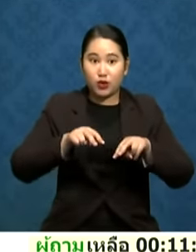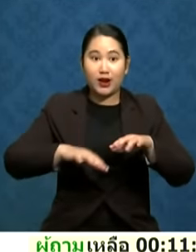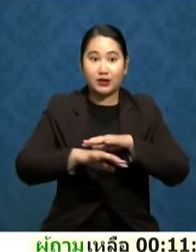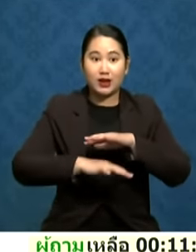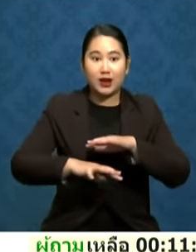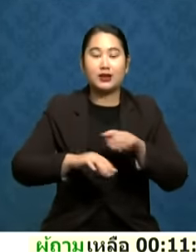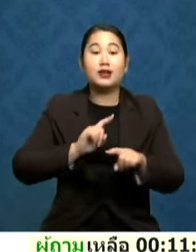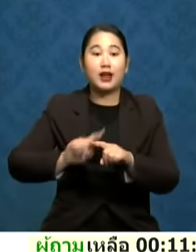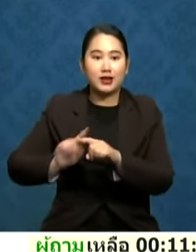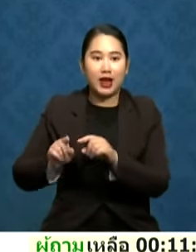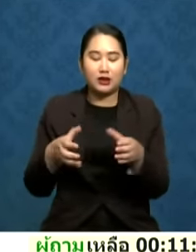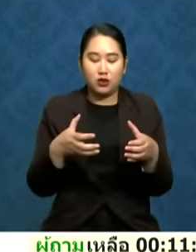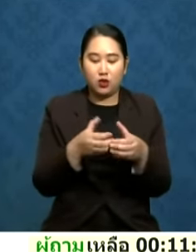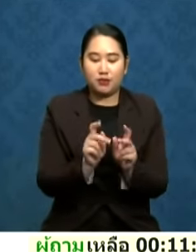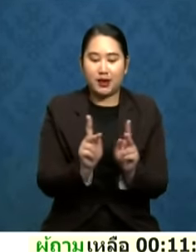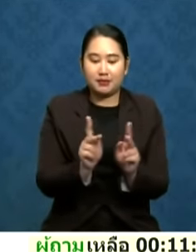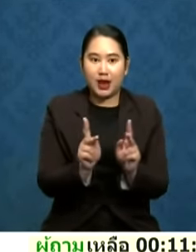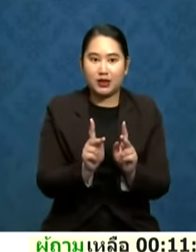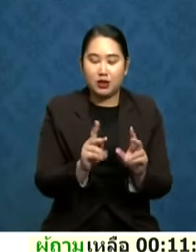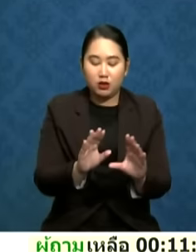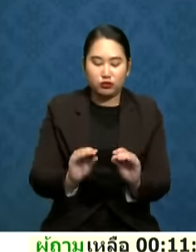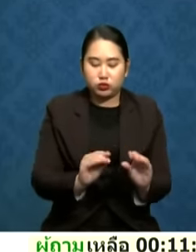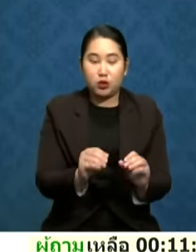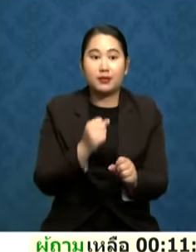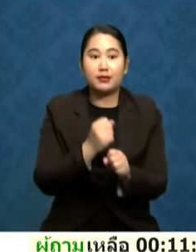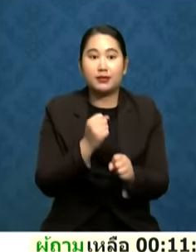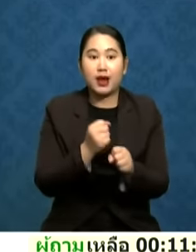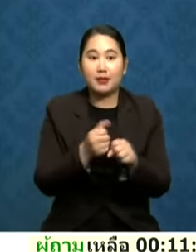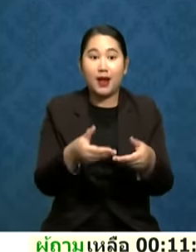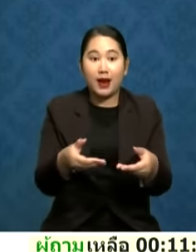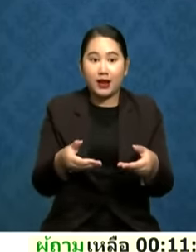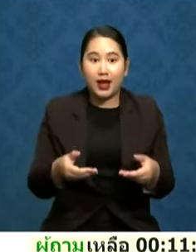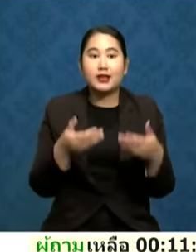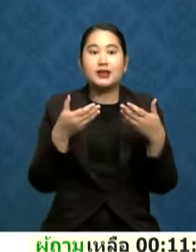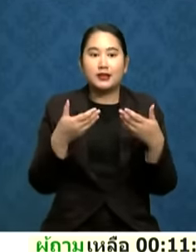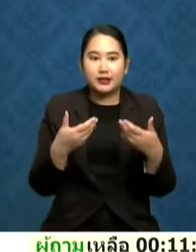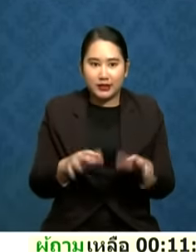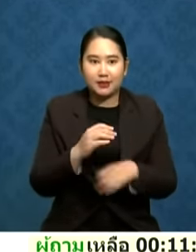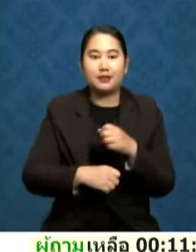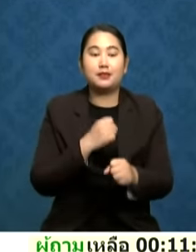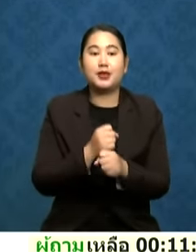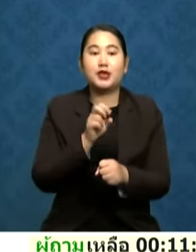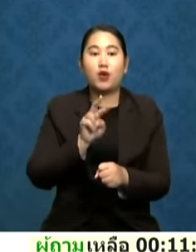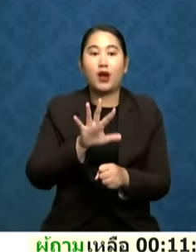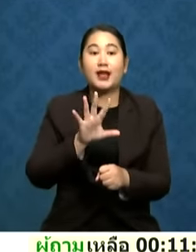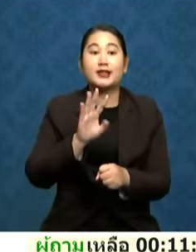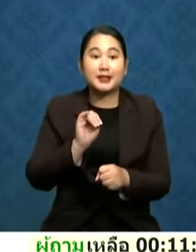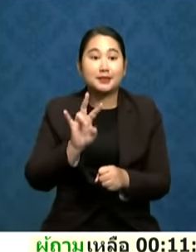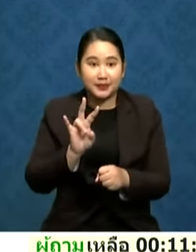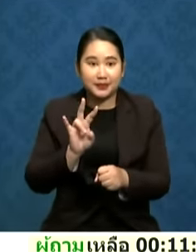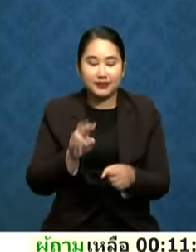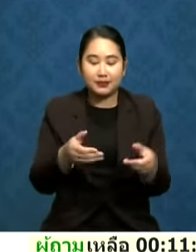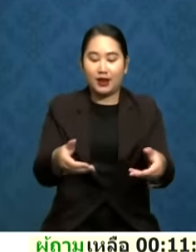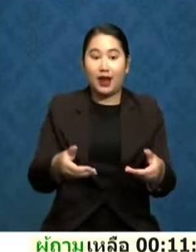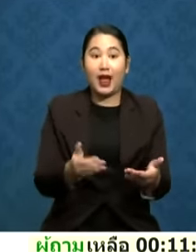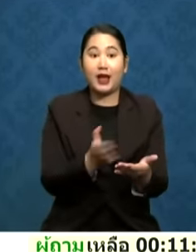ได้จดทำรายงานนี้้วเสร็เมอวันที่ 17 ทัวาคม 2547ทั้งนี้ รายงานฉบับนี้ ได้ชี